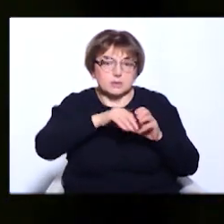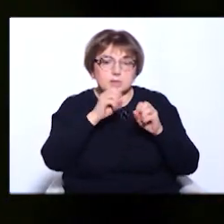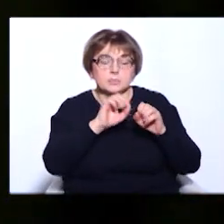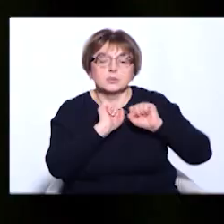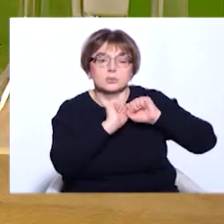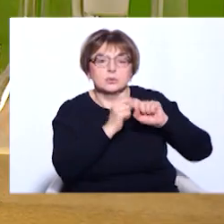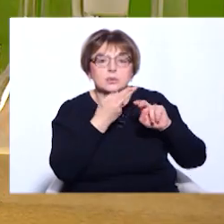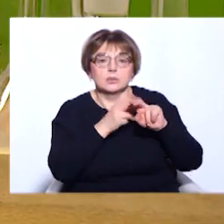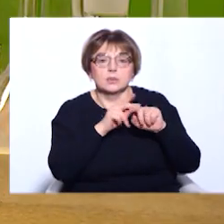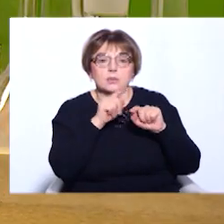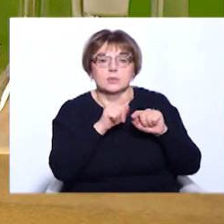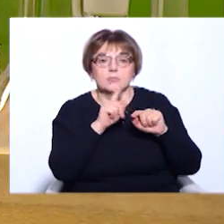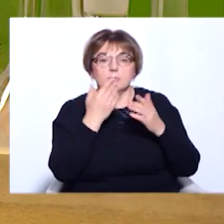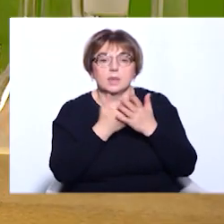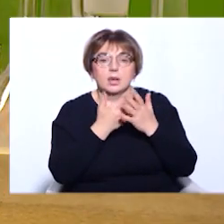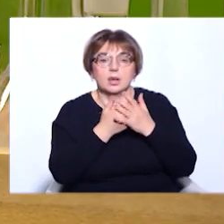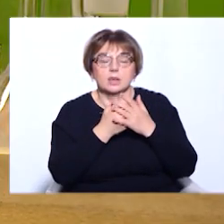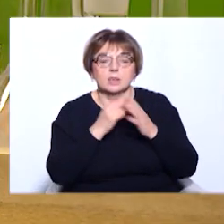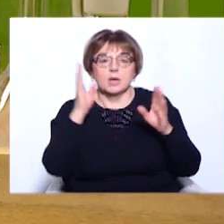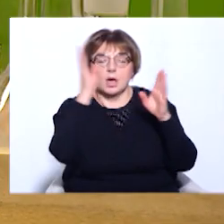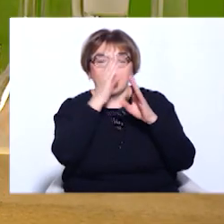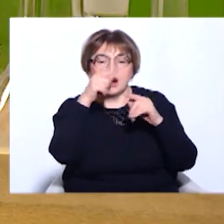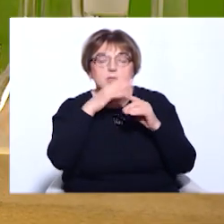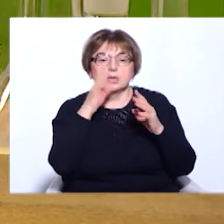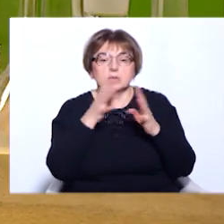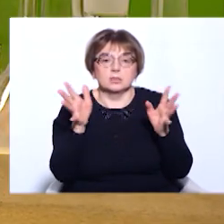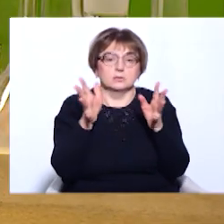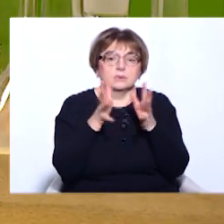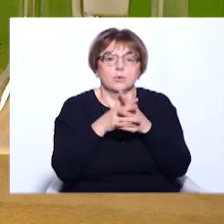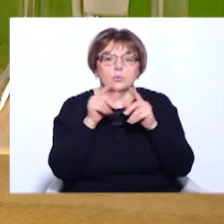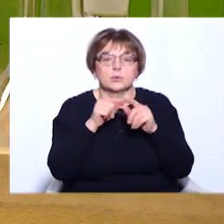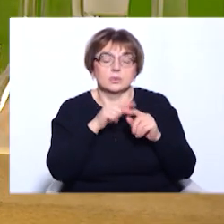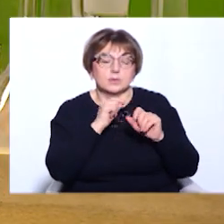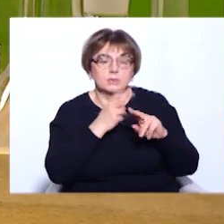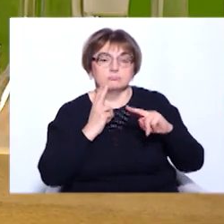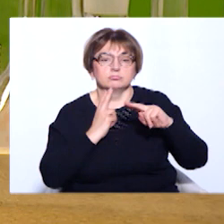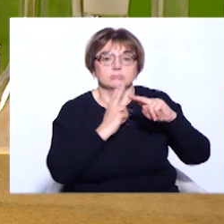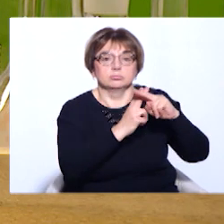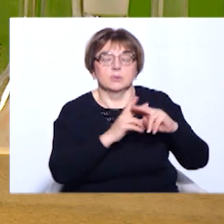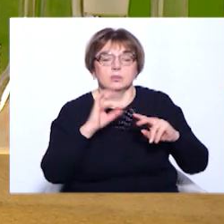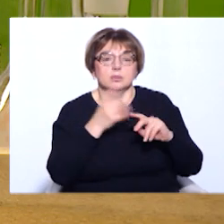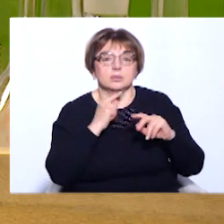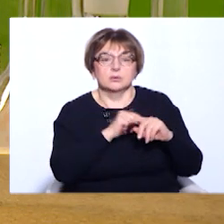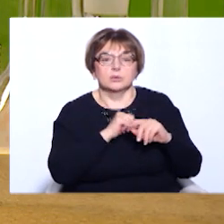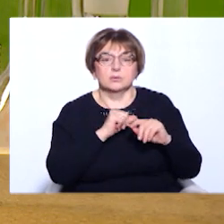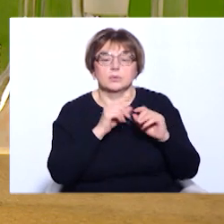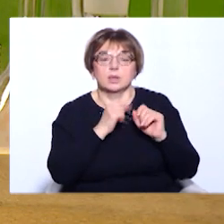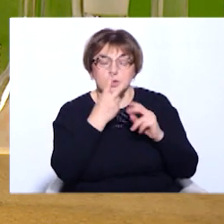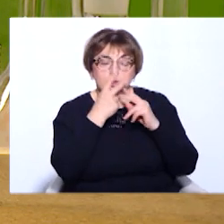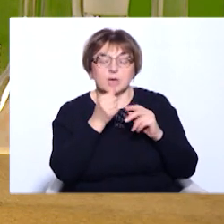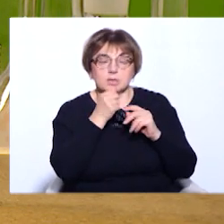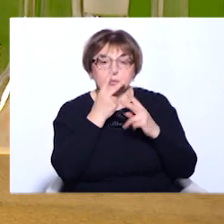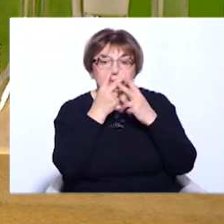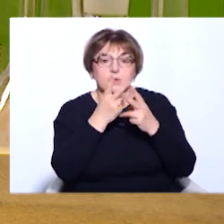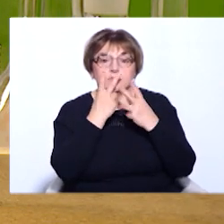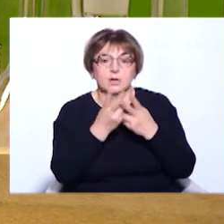რეაქციის უნარიანები გახდნენ, მაგალითად, ჰაერთან, წყალთან, მათ ნავთი უბლოკავს რეაქციის უნარიანობას. ჩვენ ამას